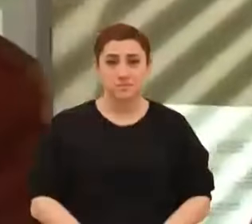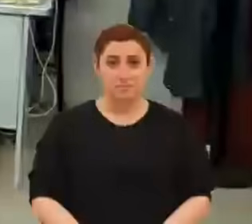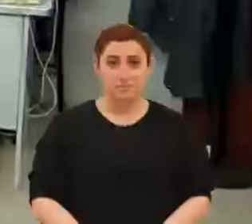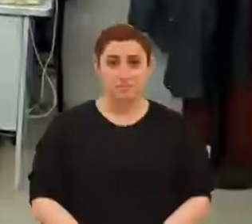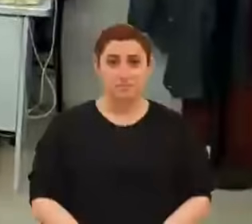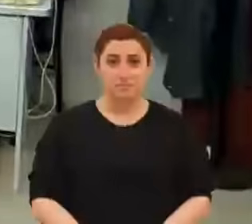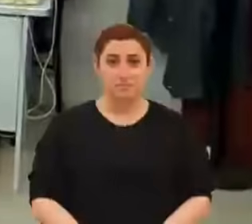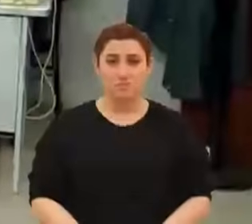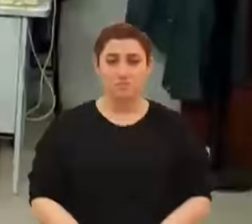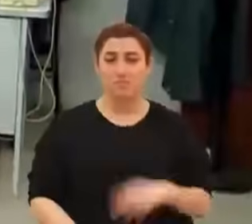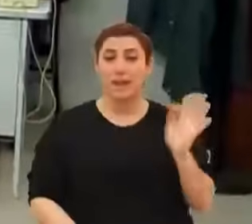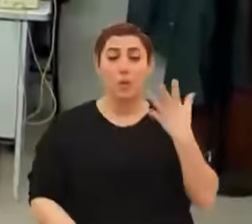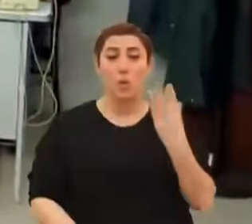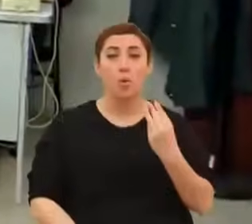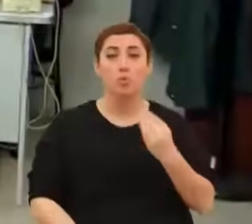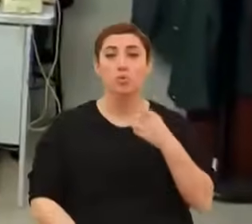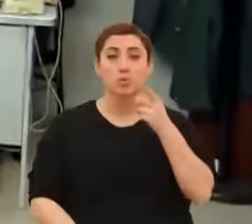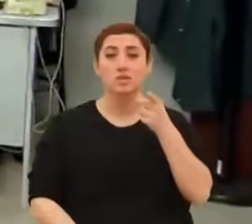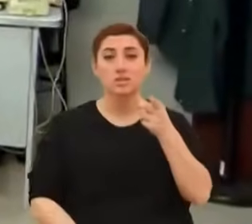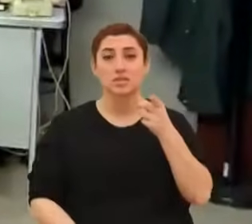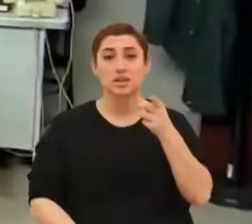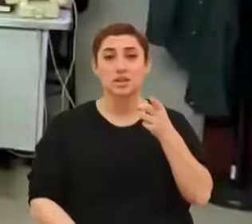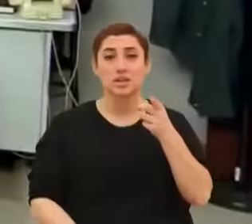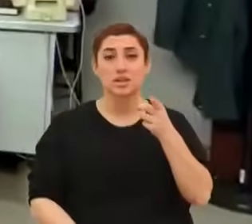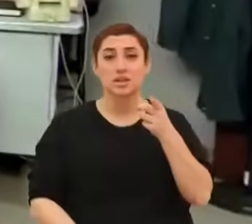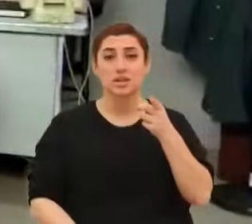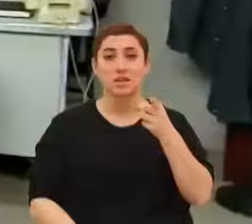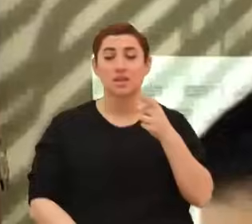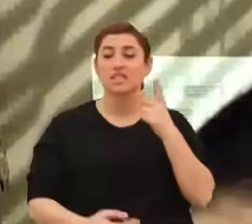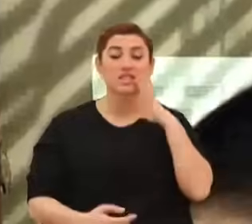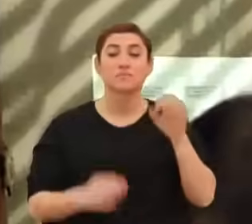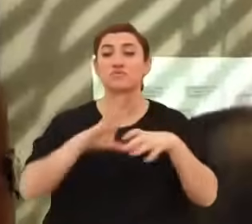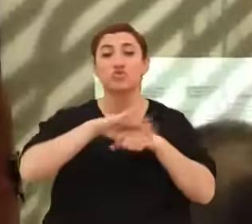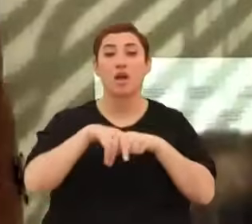gezisen? Ne oldu sana, kim çaldı?